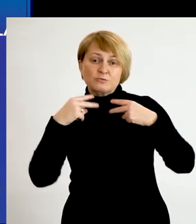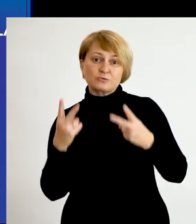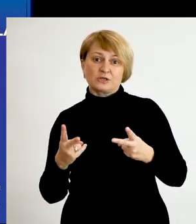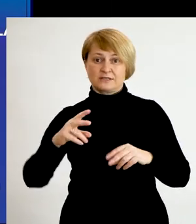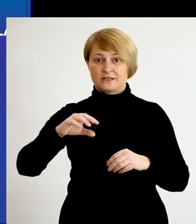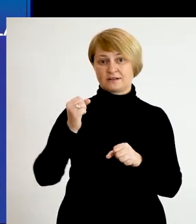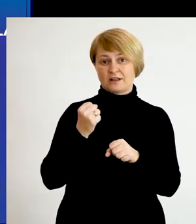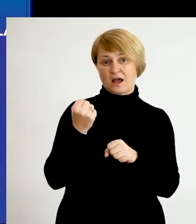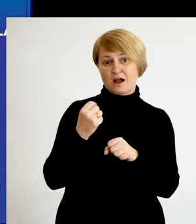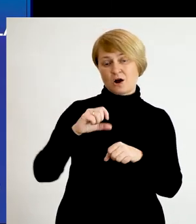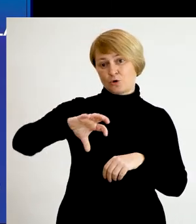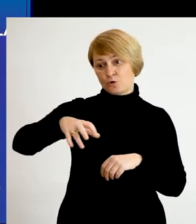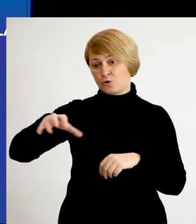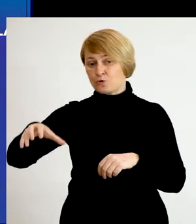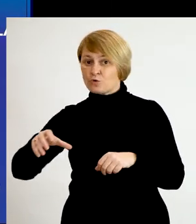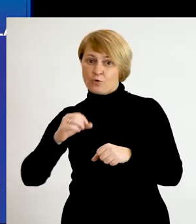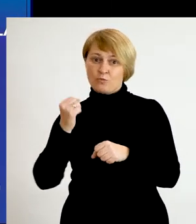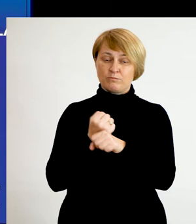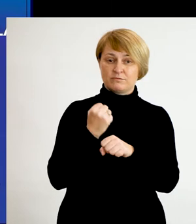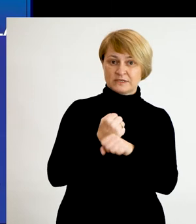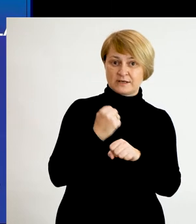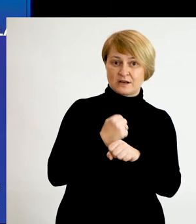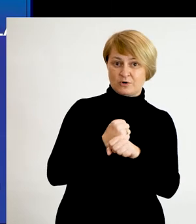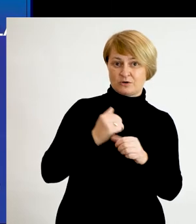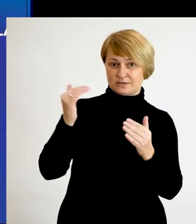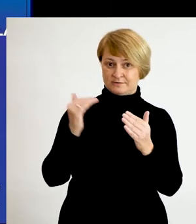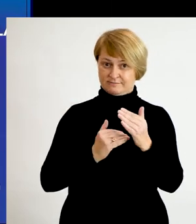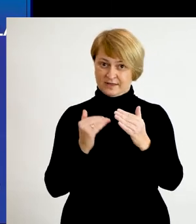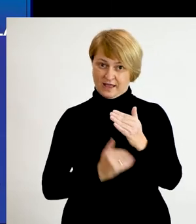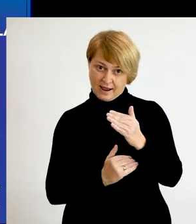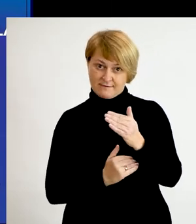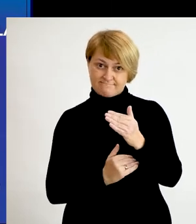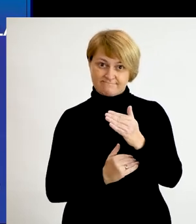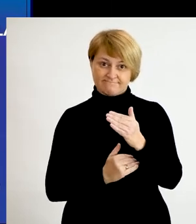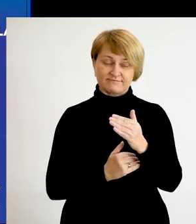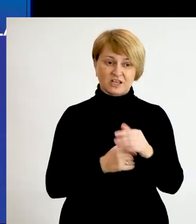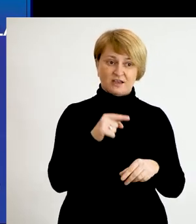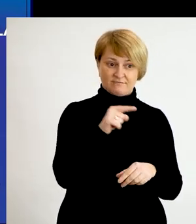do pracowników najmniej zarabiających.